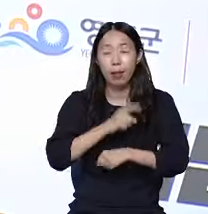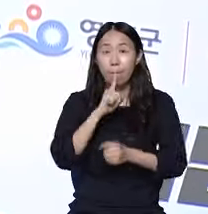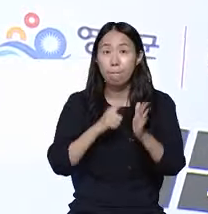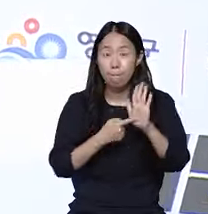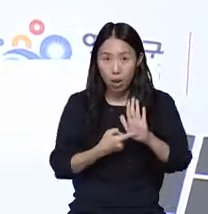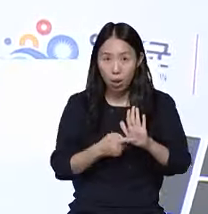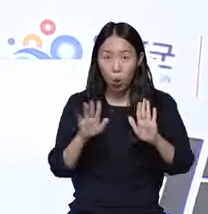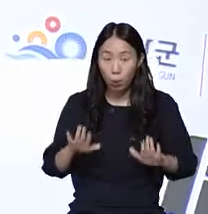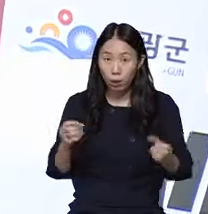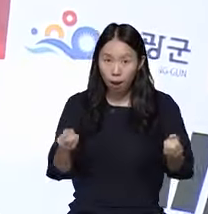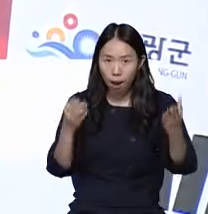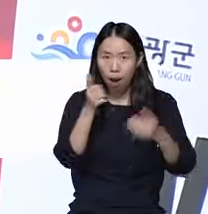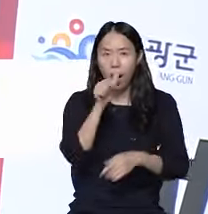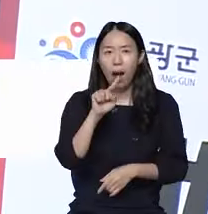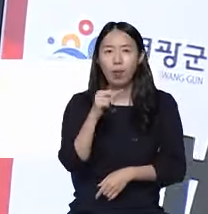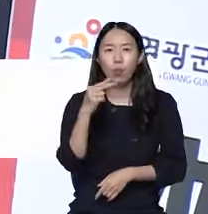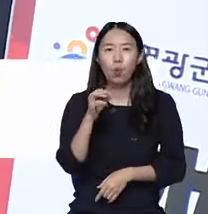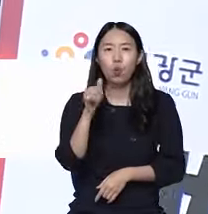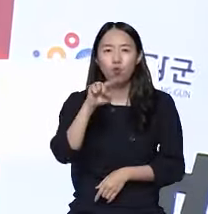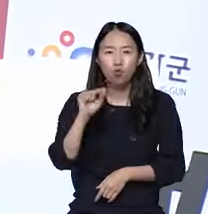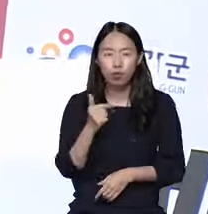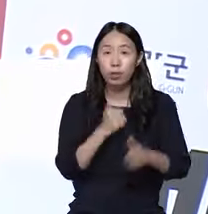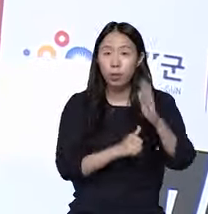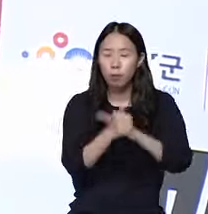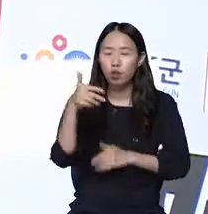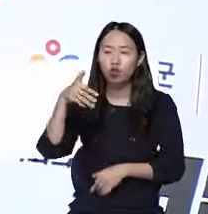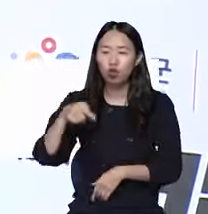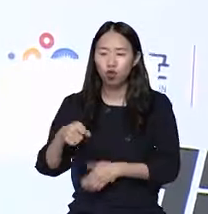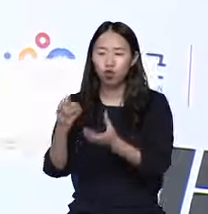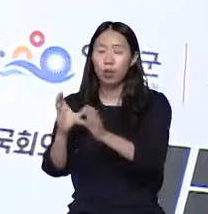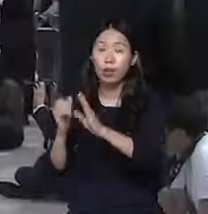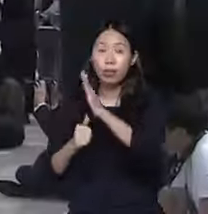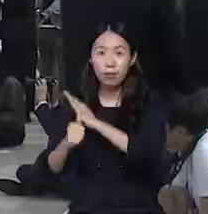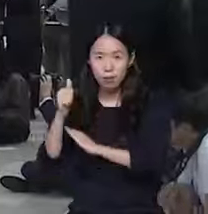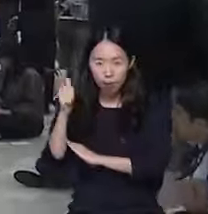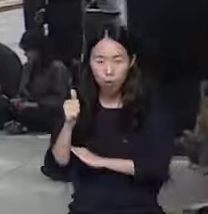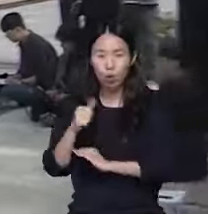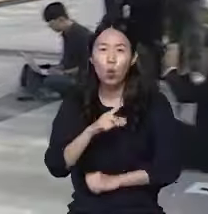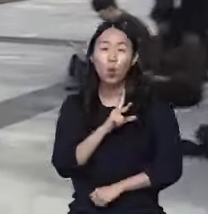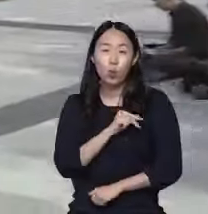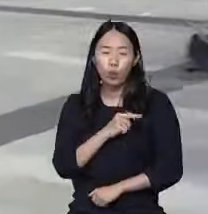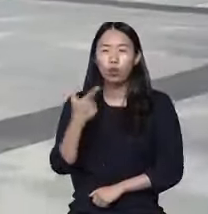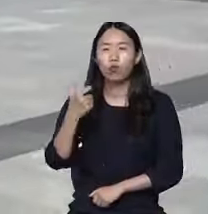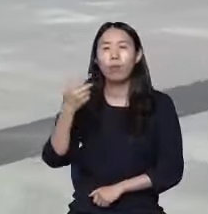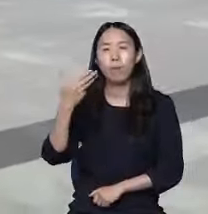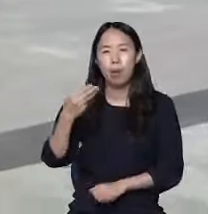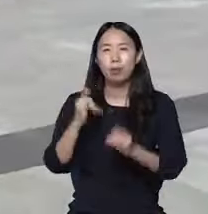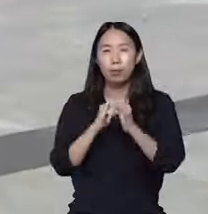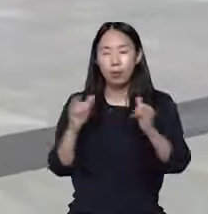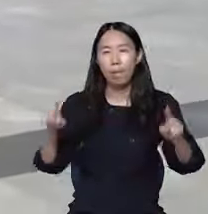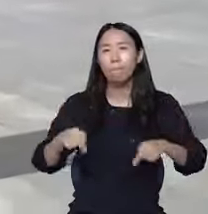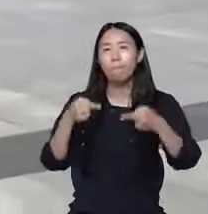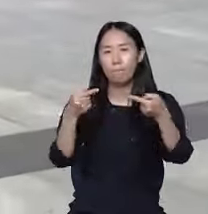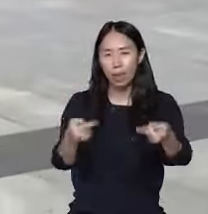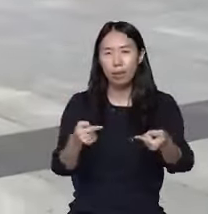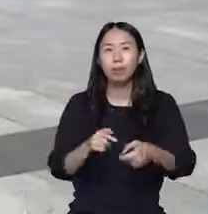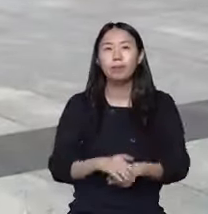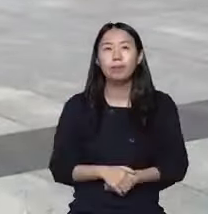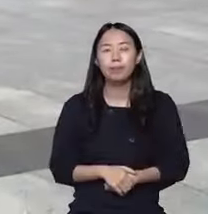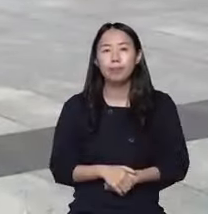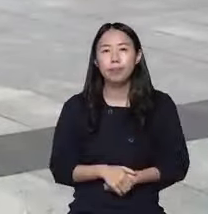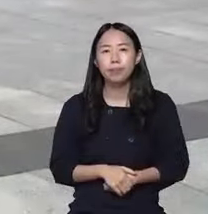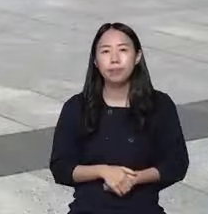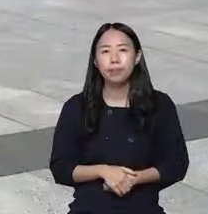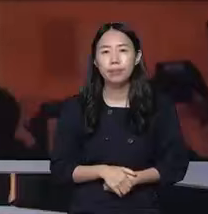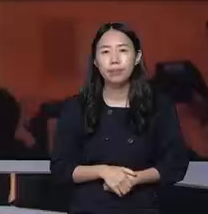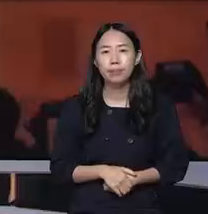오늘 행사에는 한동훈 대표와 추경호 원내대표를 비롯해 국민의힘 소속 국회의원 60여 명이 참여했습니다.